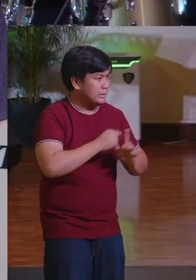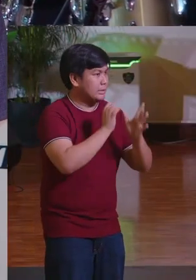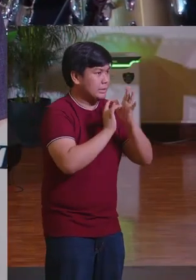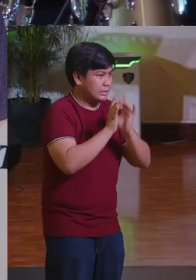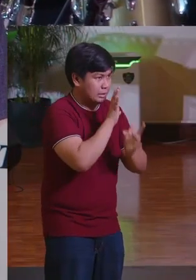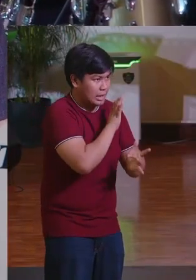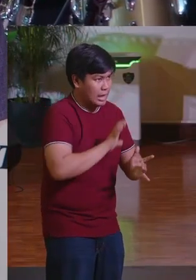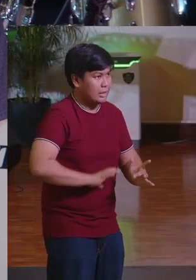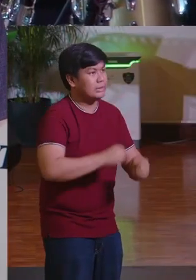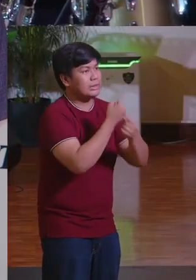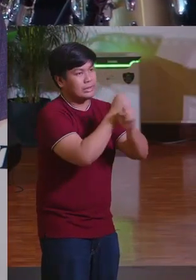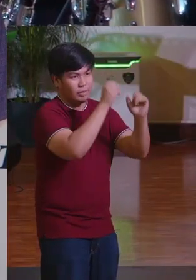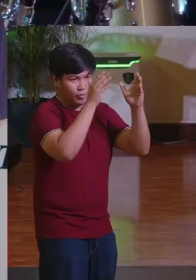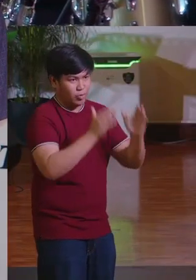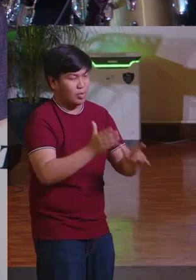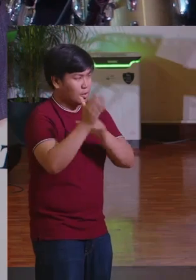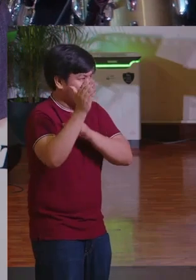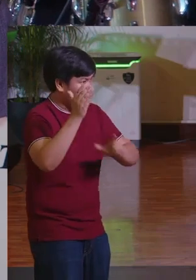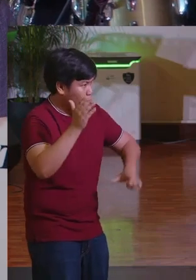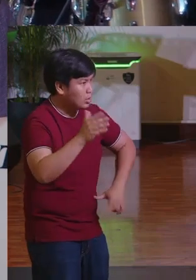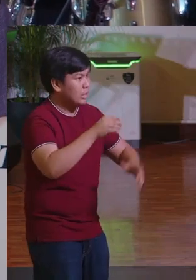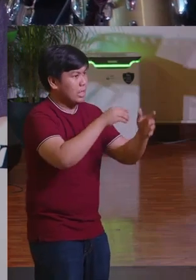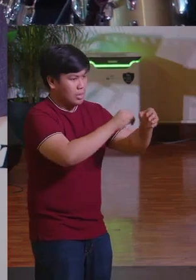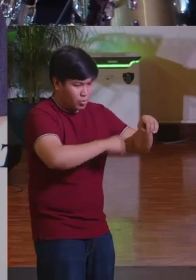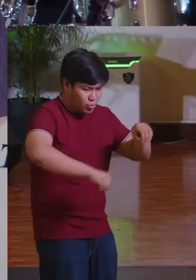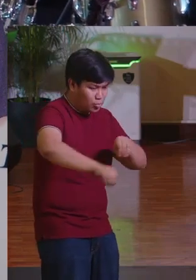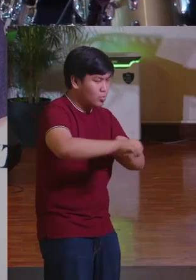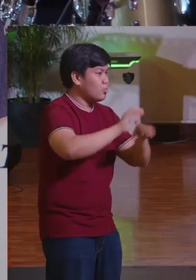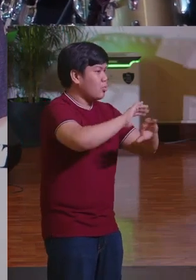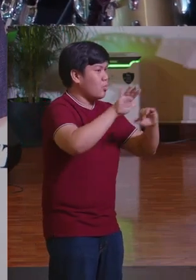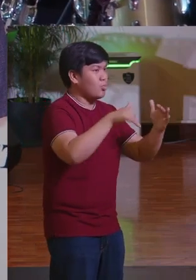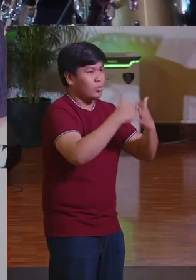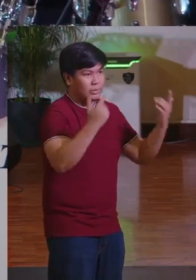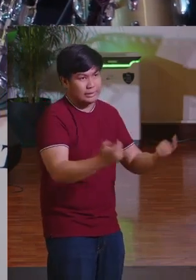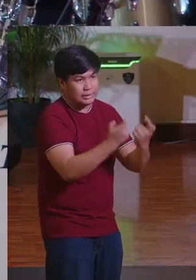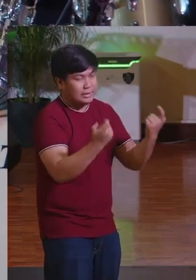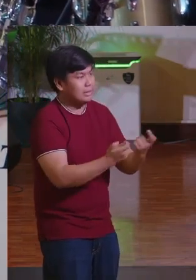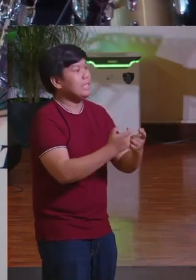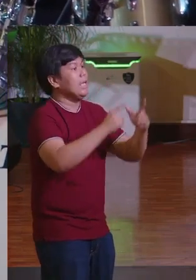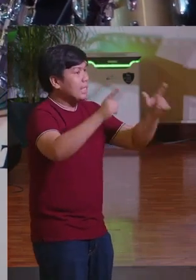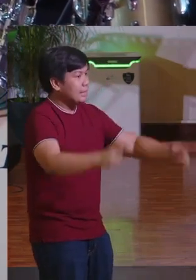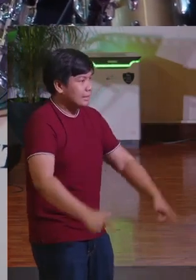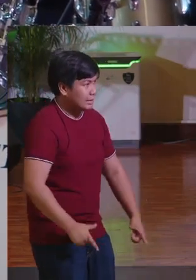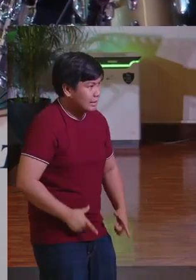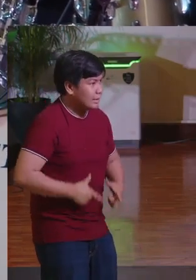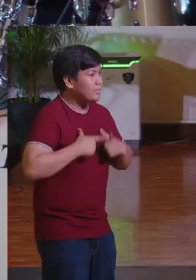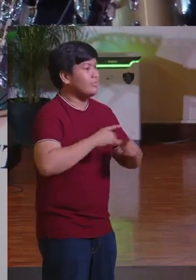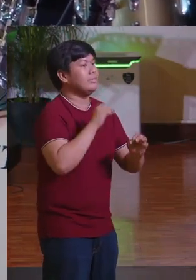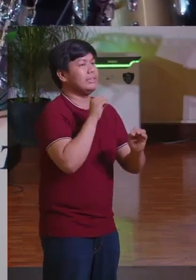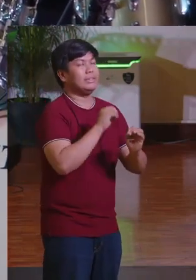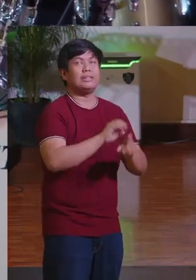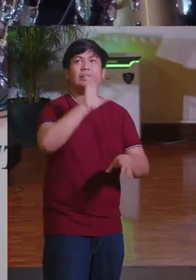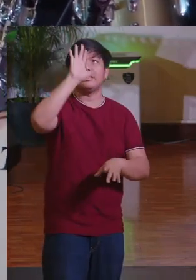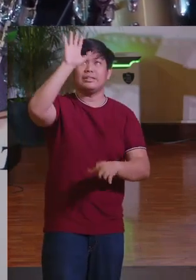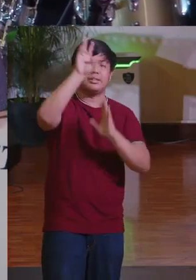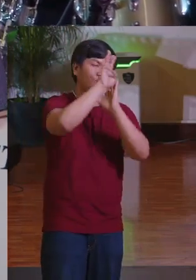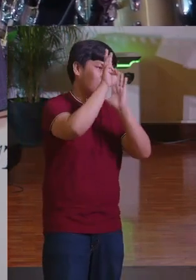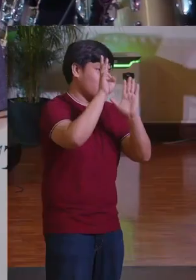bilang Diyos at tagapagligtas, tagapagtubos ng kanyang mga kasalanan at namumuhay sa kanyang